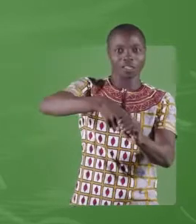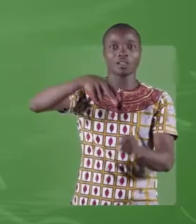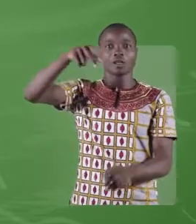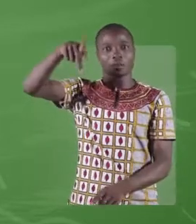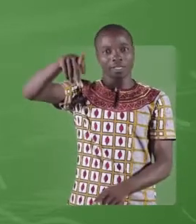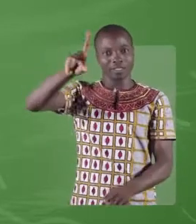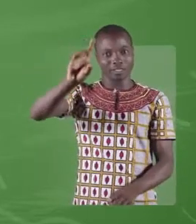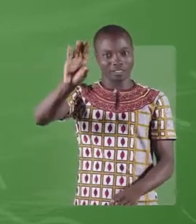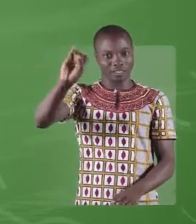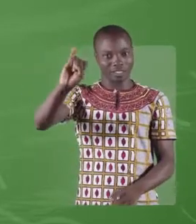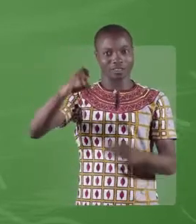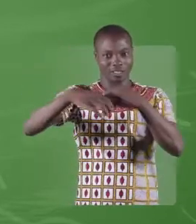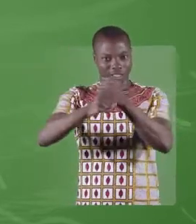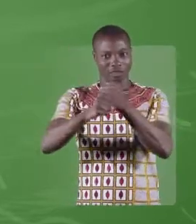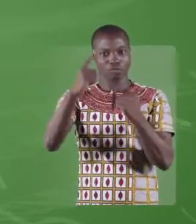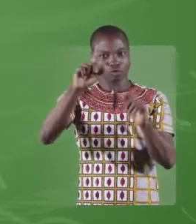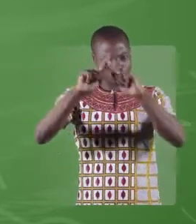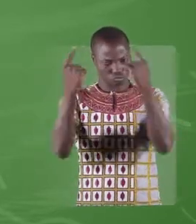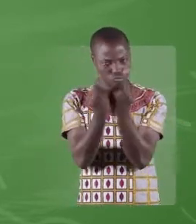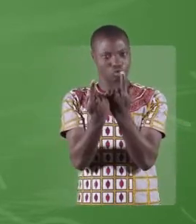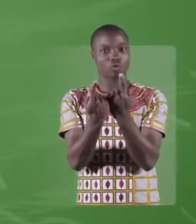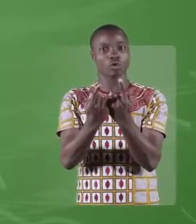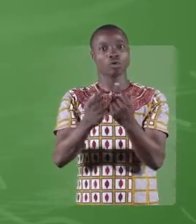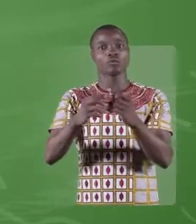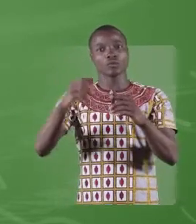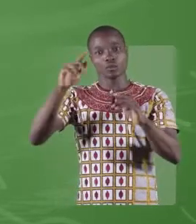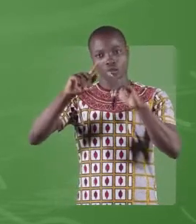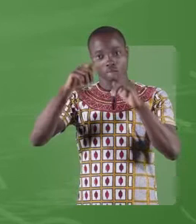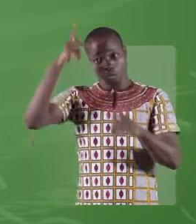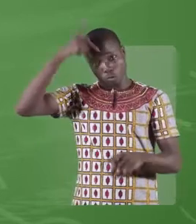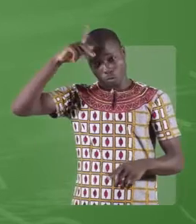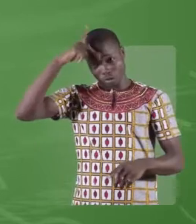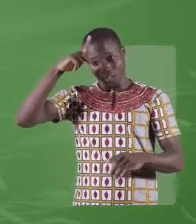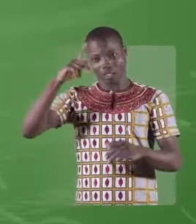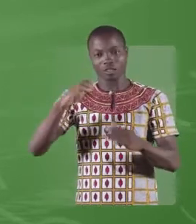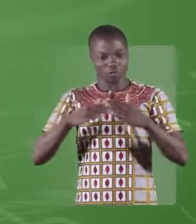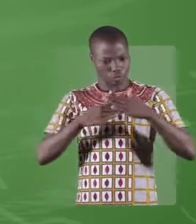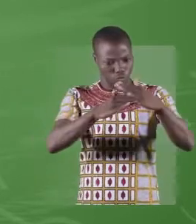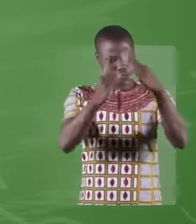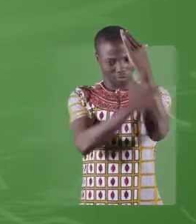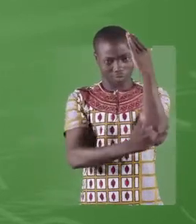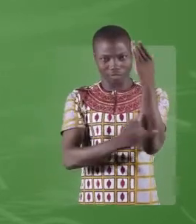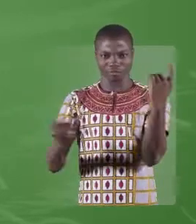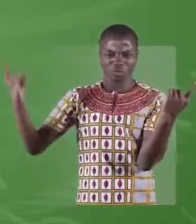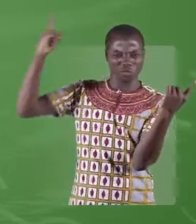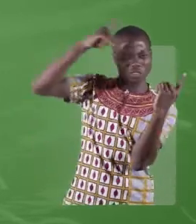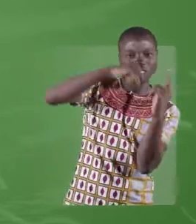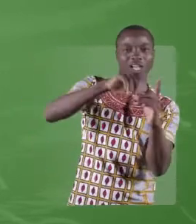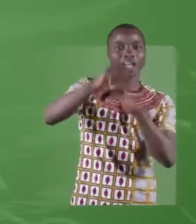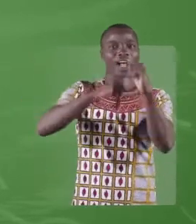PDCI pour former un seul mouvement politique qui va gérer le pays